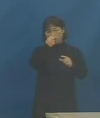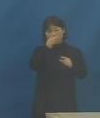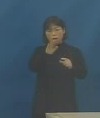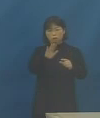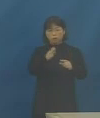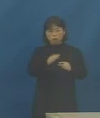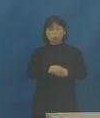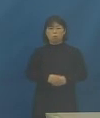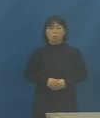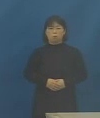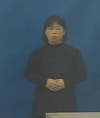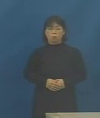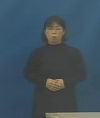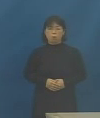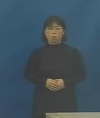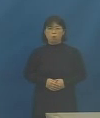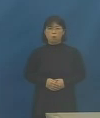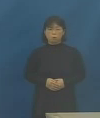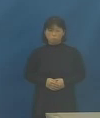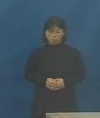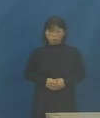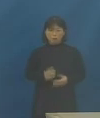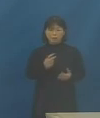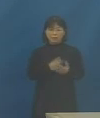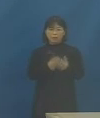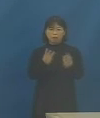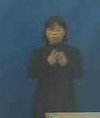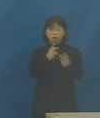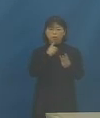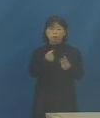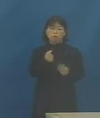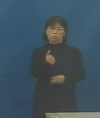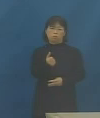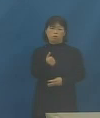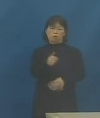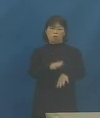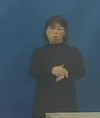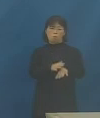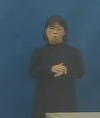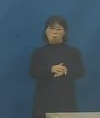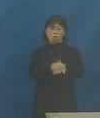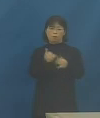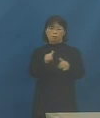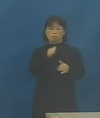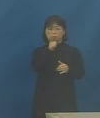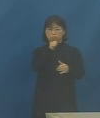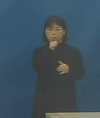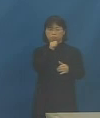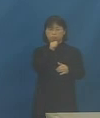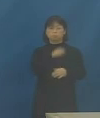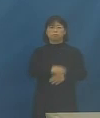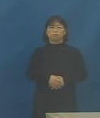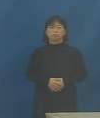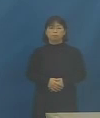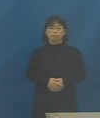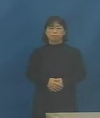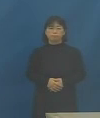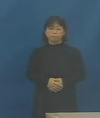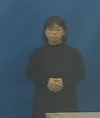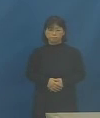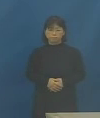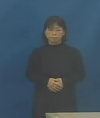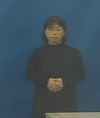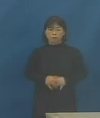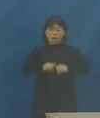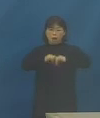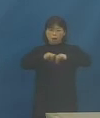結構多いんですけれども絶対数でいうと来ないもんですか打ち手が足りないということになりかねないそれで例えば